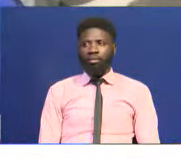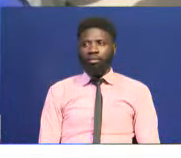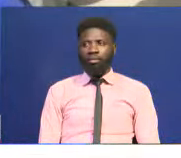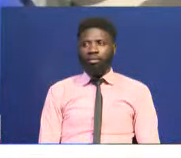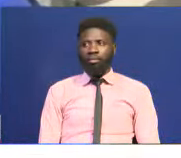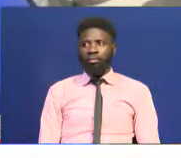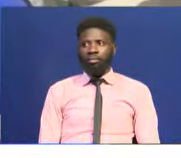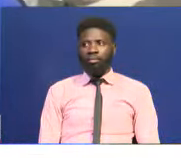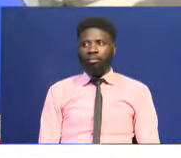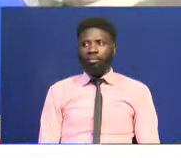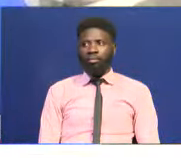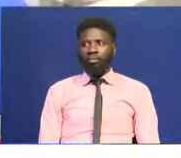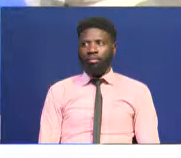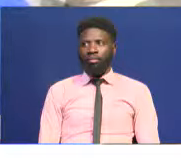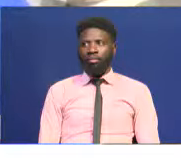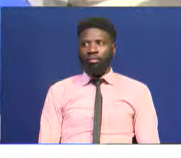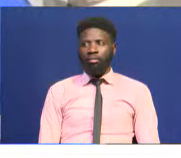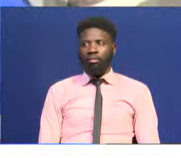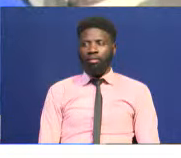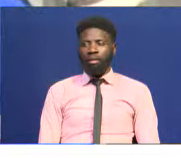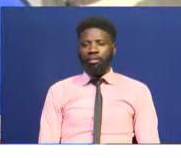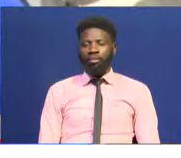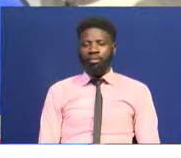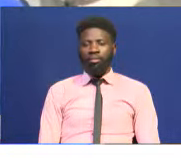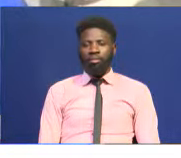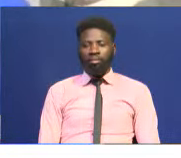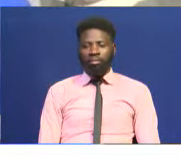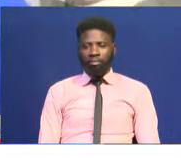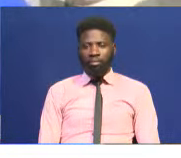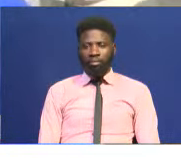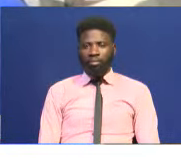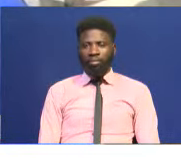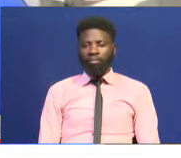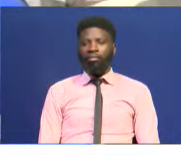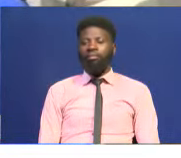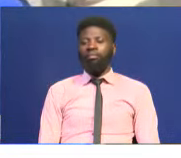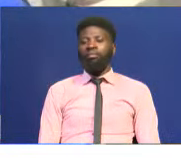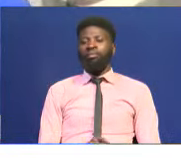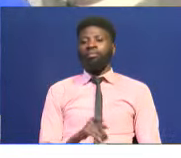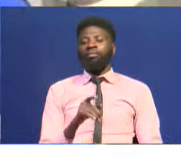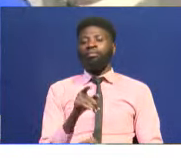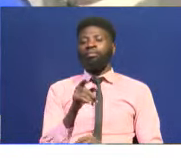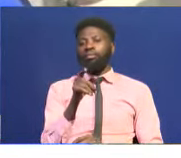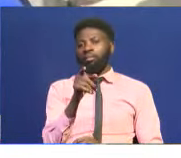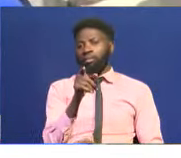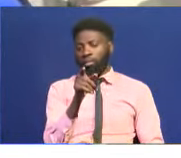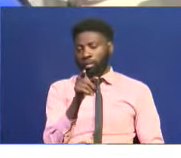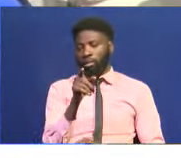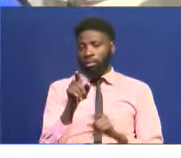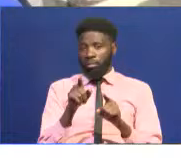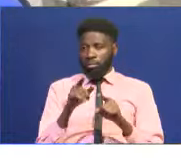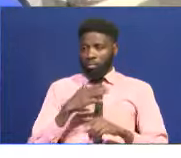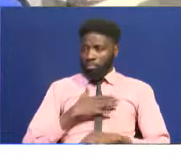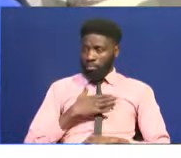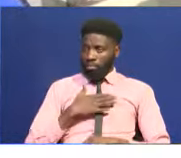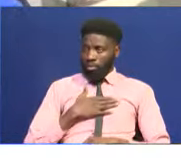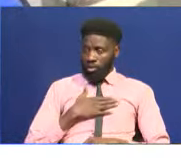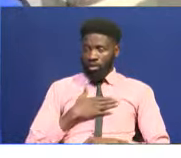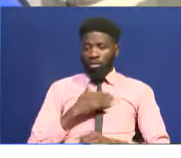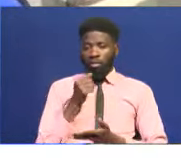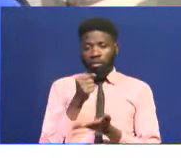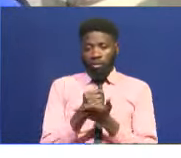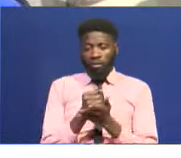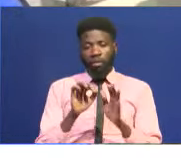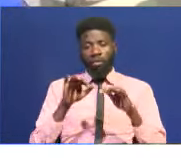Silaha kinyume cha sheria, waweze kuleta silaha hizo kwa ofisi yangu ama ofisi ya ama police